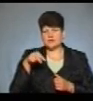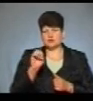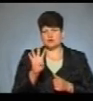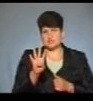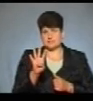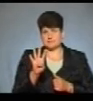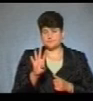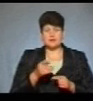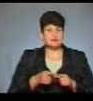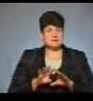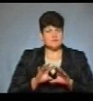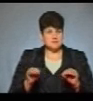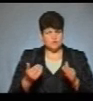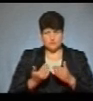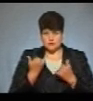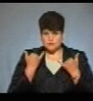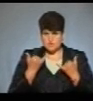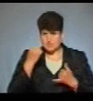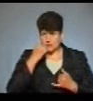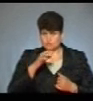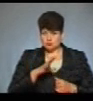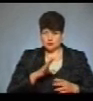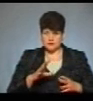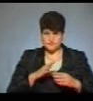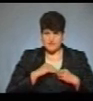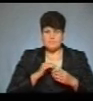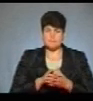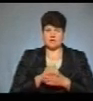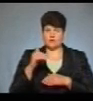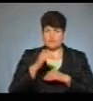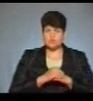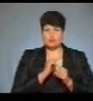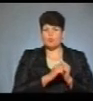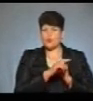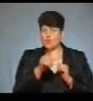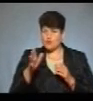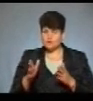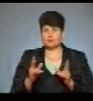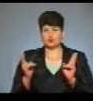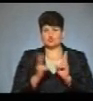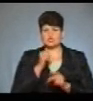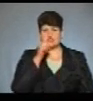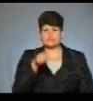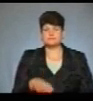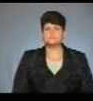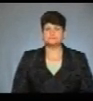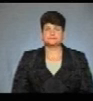2014». І на сьогодні це всі новини. Дякую, що були із нами. Бажаю мирного вечора кожному з нас і до зустрічі тут завтра.